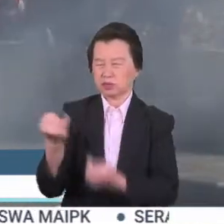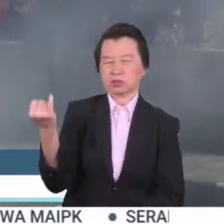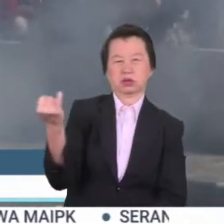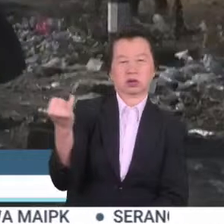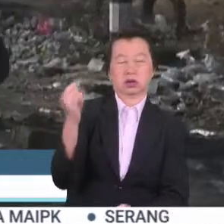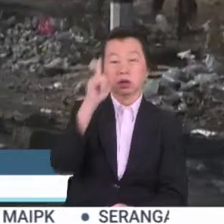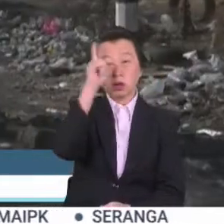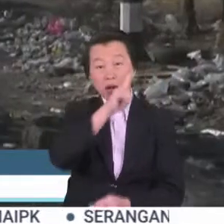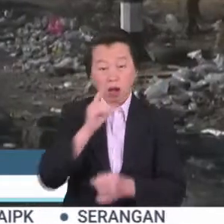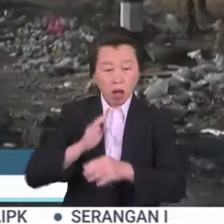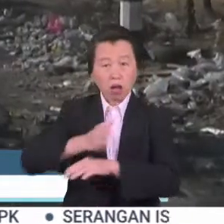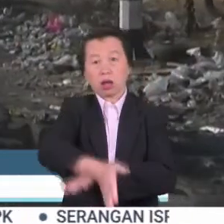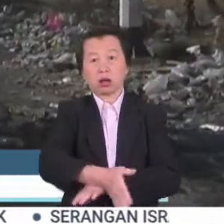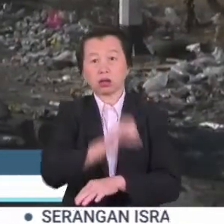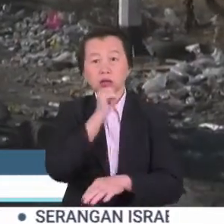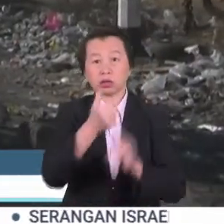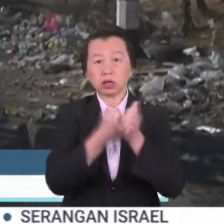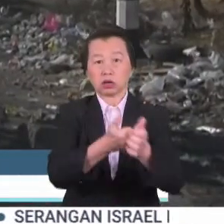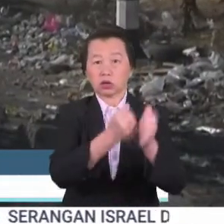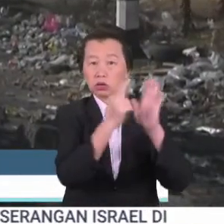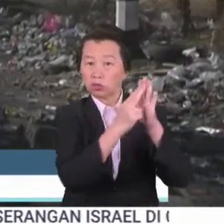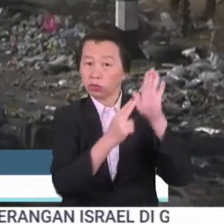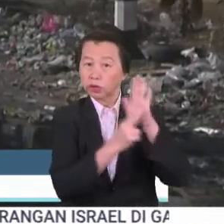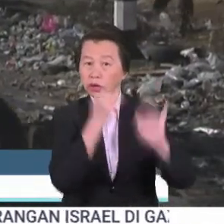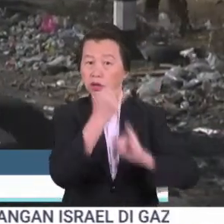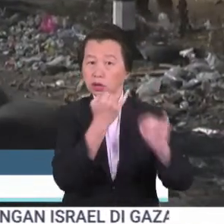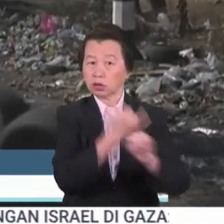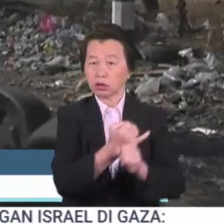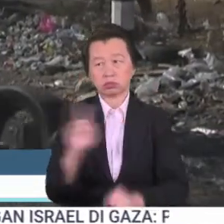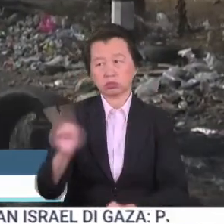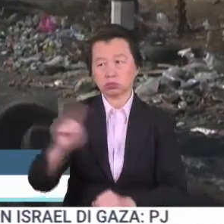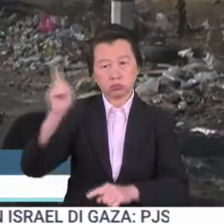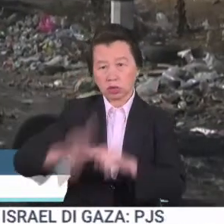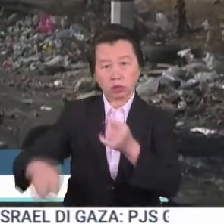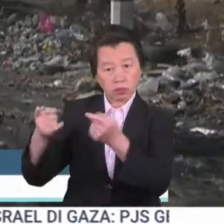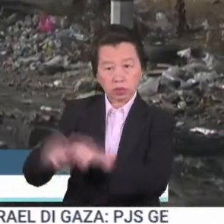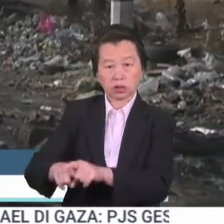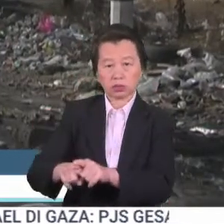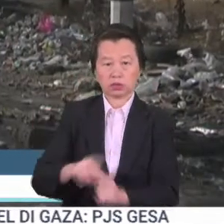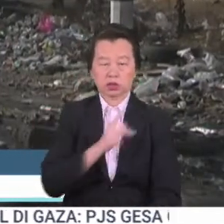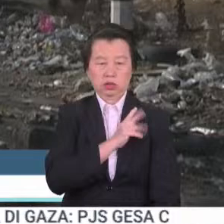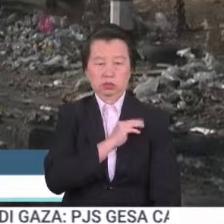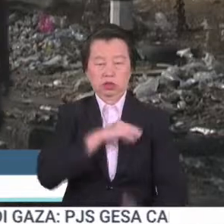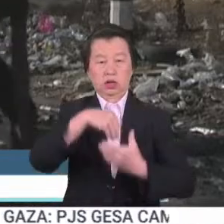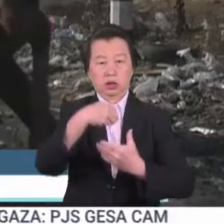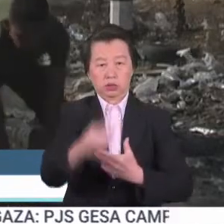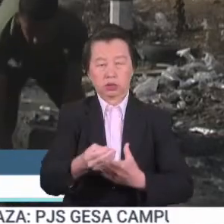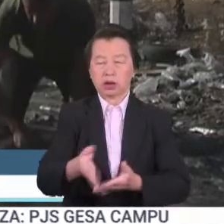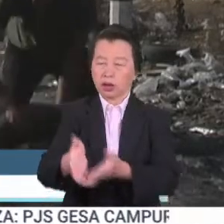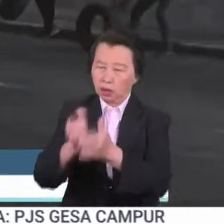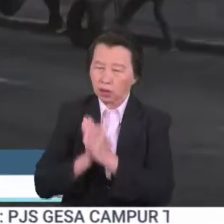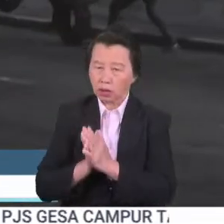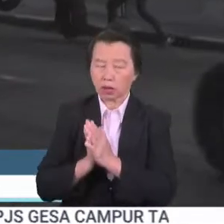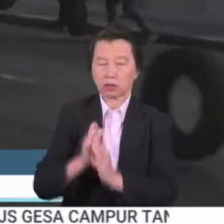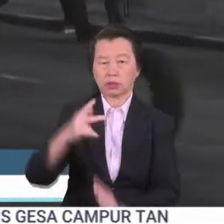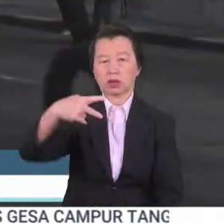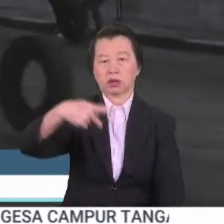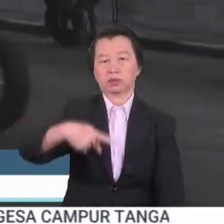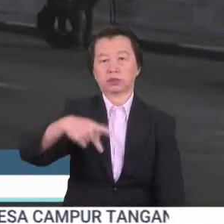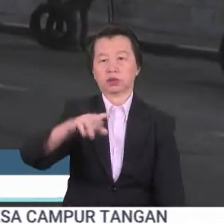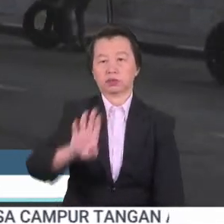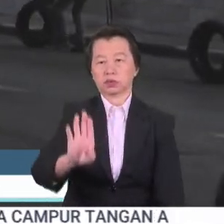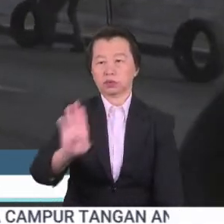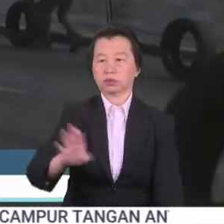terang-terang melanggar hak manusia dan undang-undang antarabangsa tidak sepatutnya berlaku Kementerian Luar turut menggesa agar Majlis keselamatan